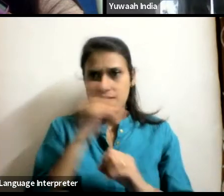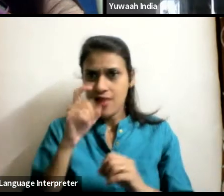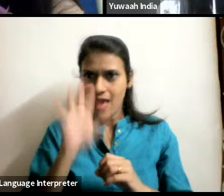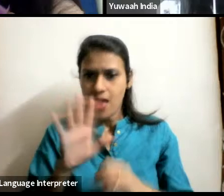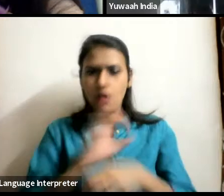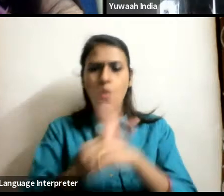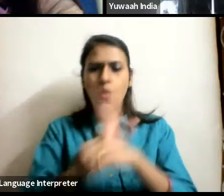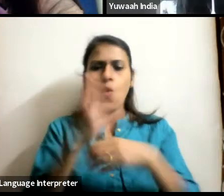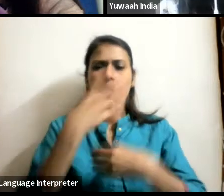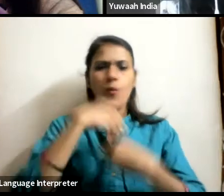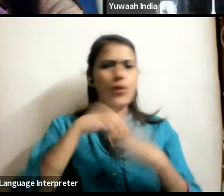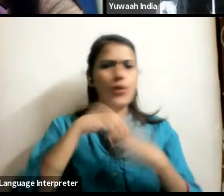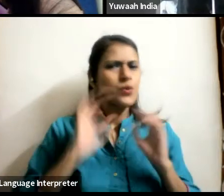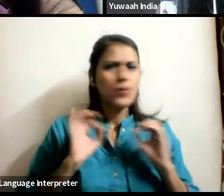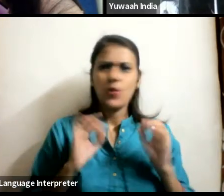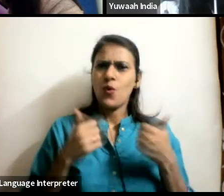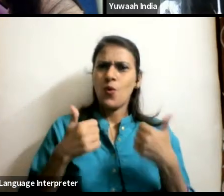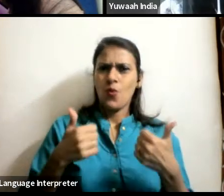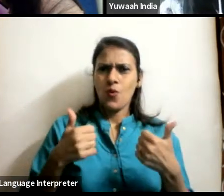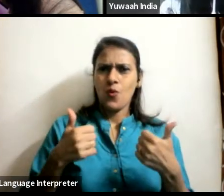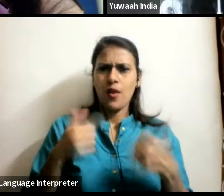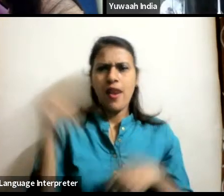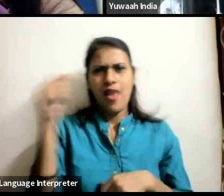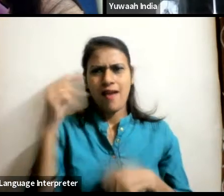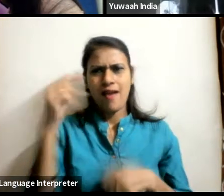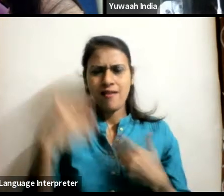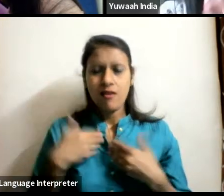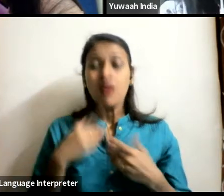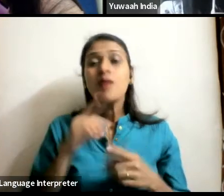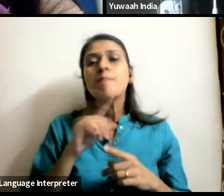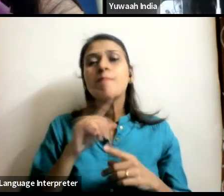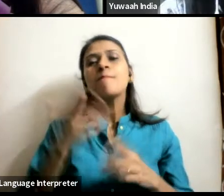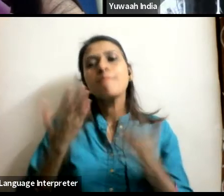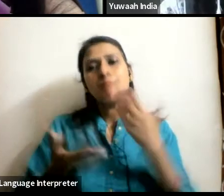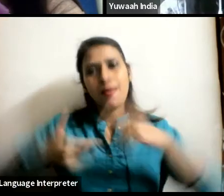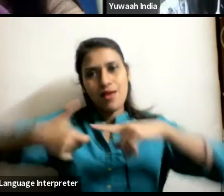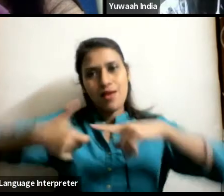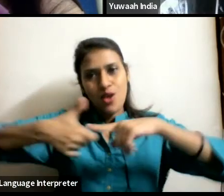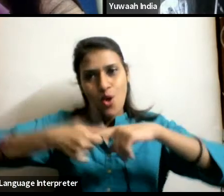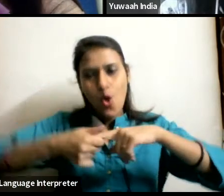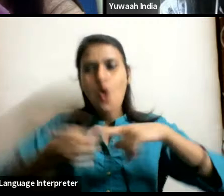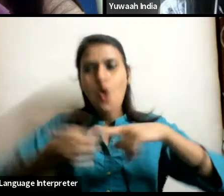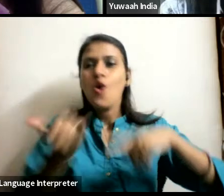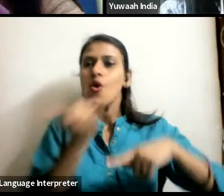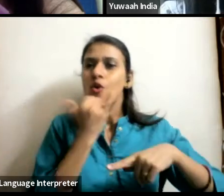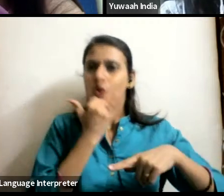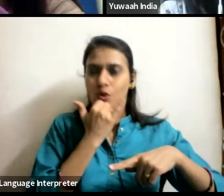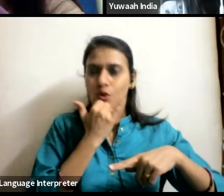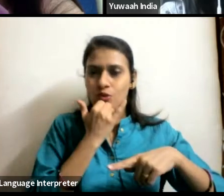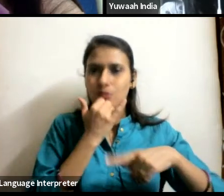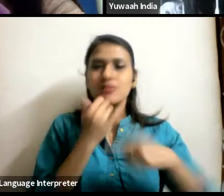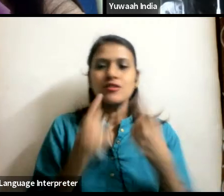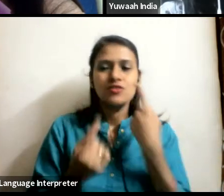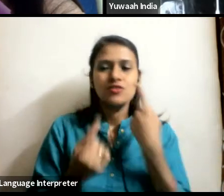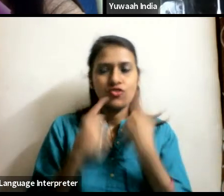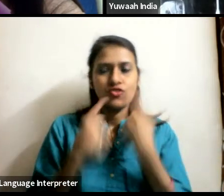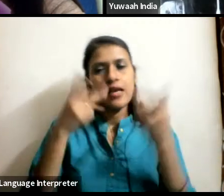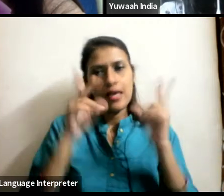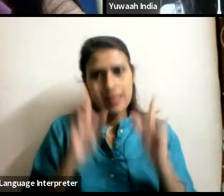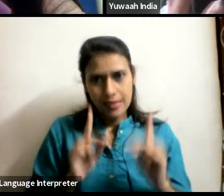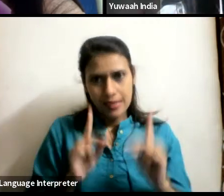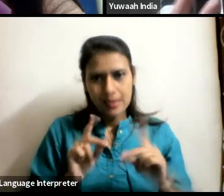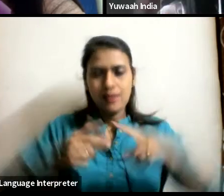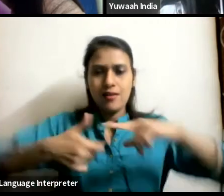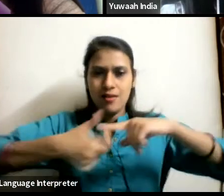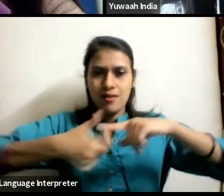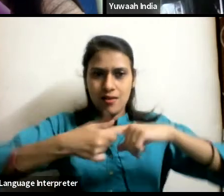हो सकता है जैसे आपने कहा आपने गलत मतलब तरीके से मेजर किया है, या फिर